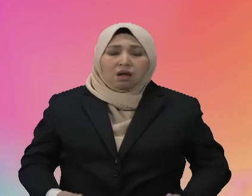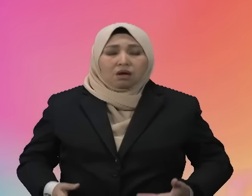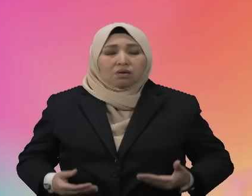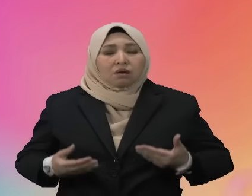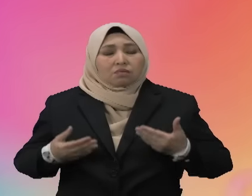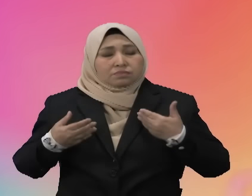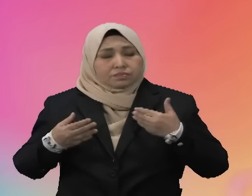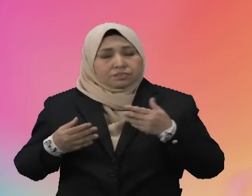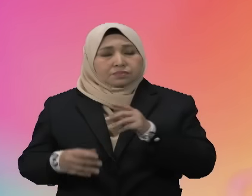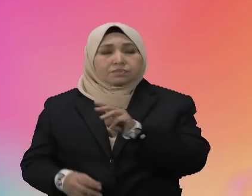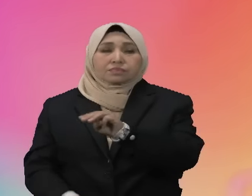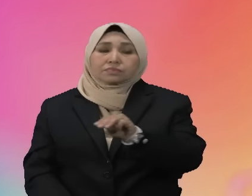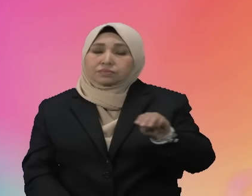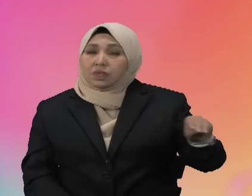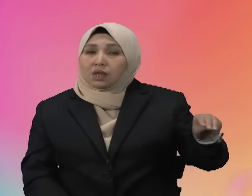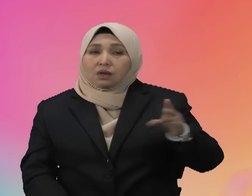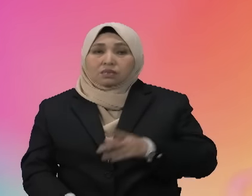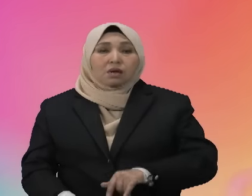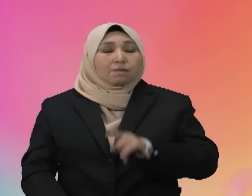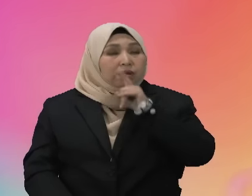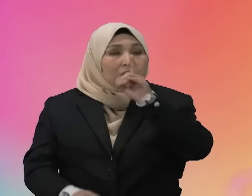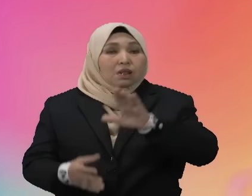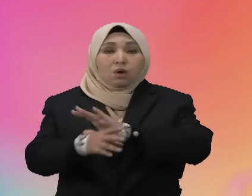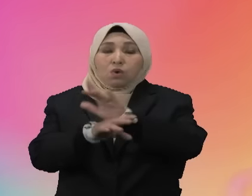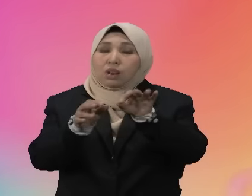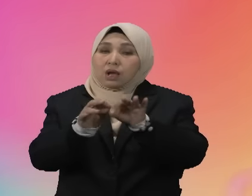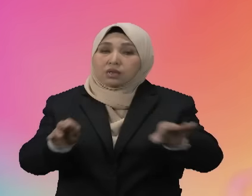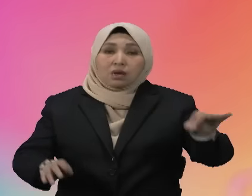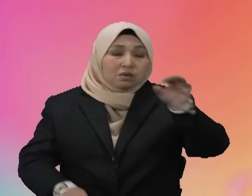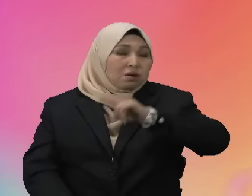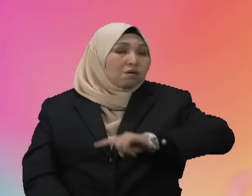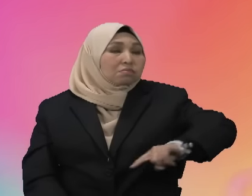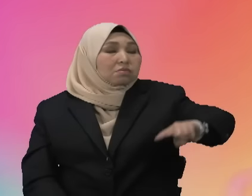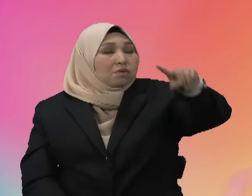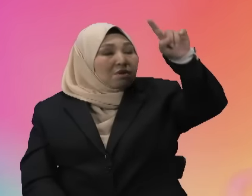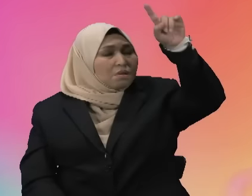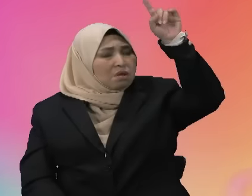بنان. صدق الله